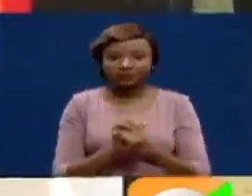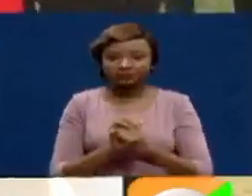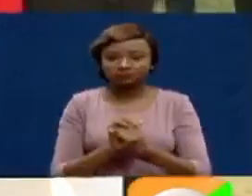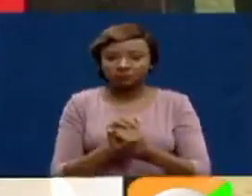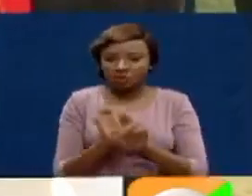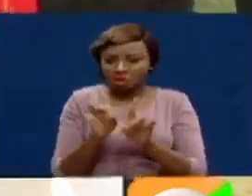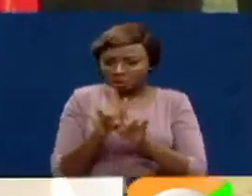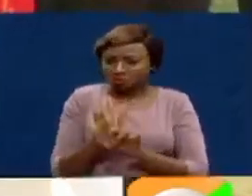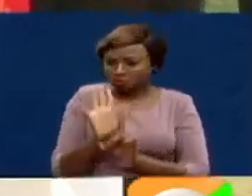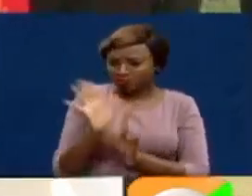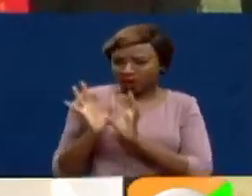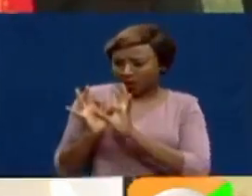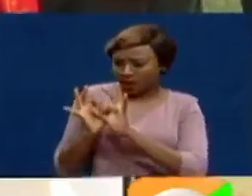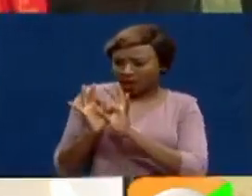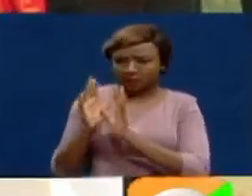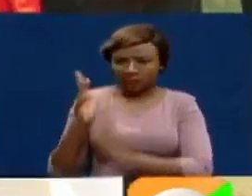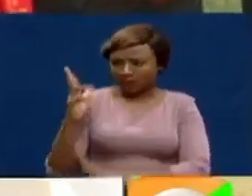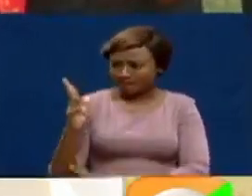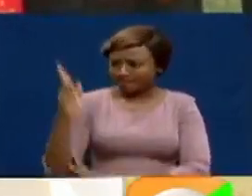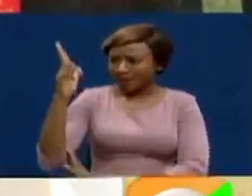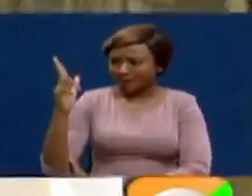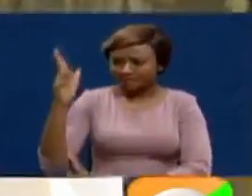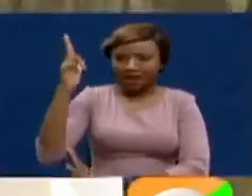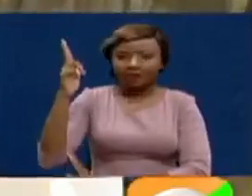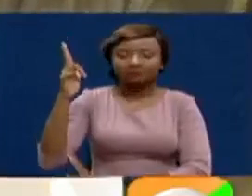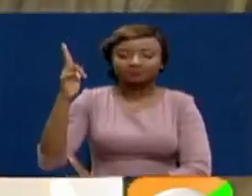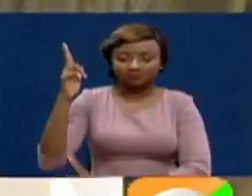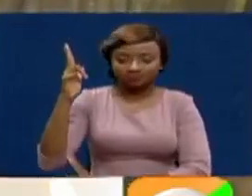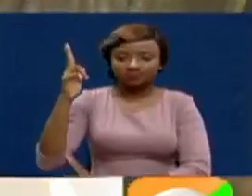desturi ya kijeshi ya kufyatua angani